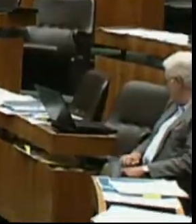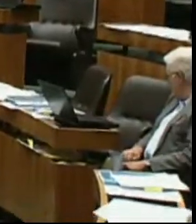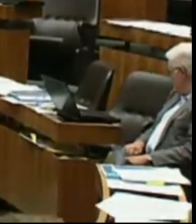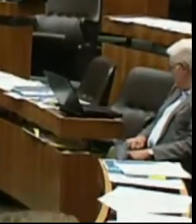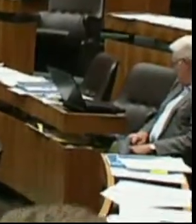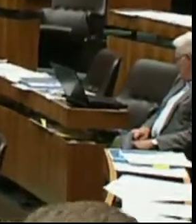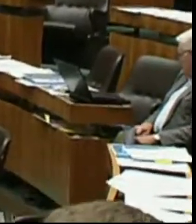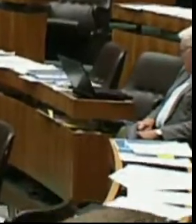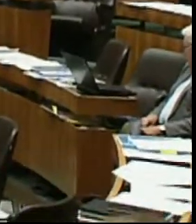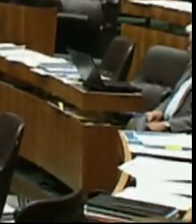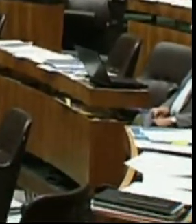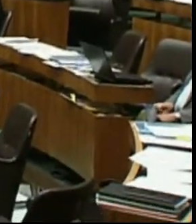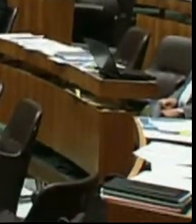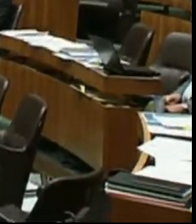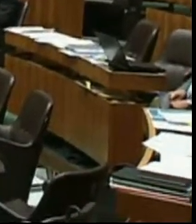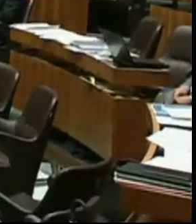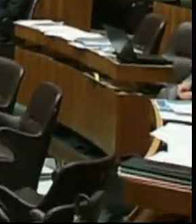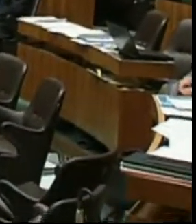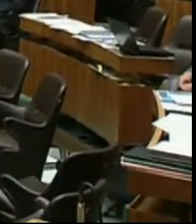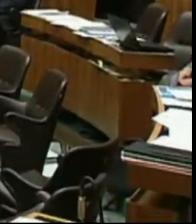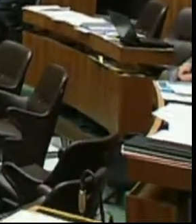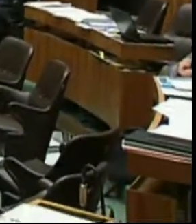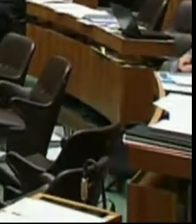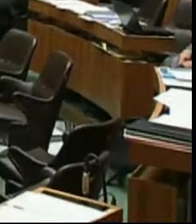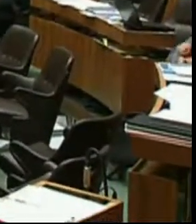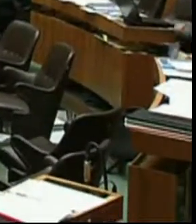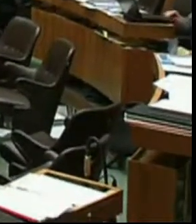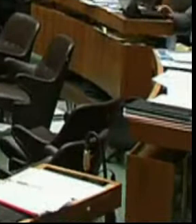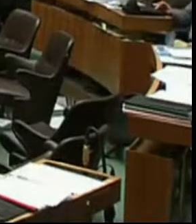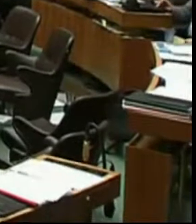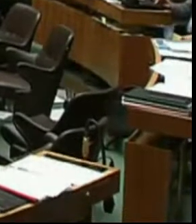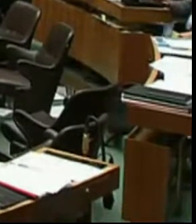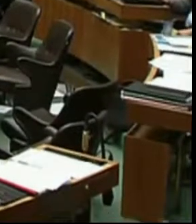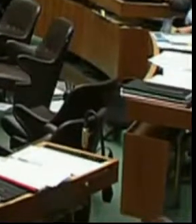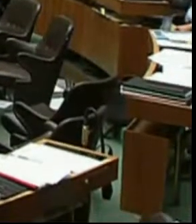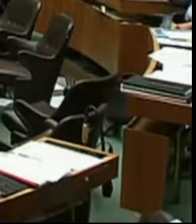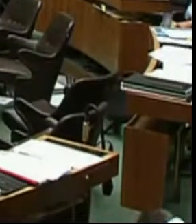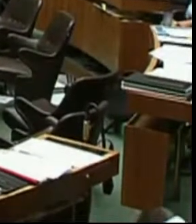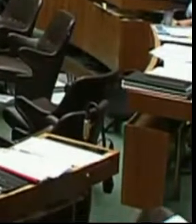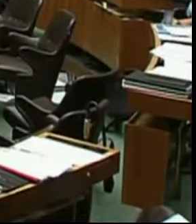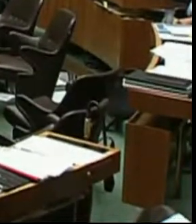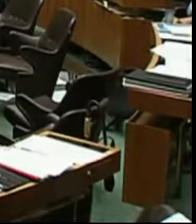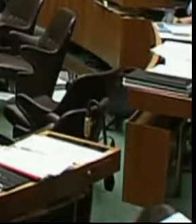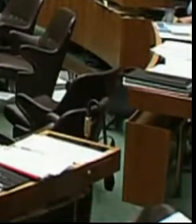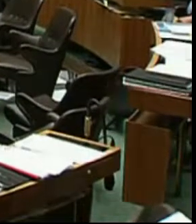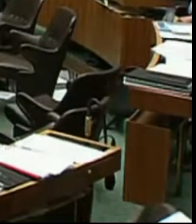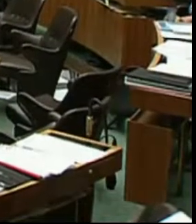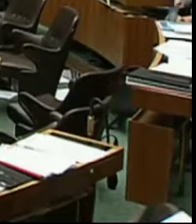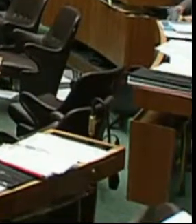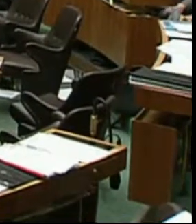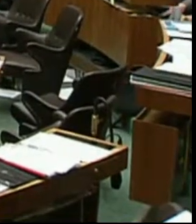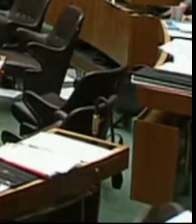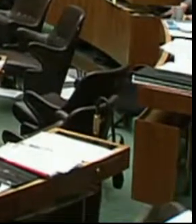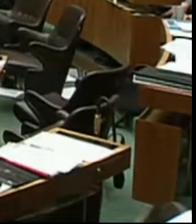die Strukturreformen fehlen. Markus Franz, Team Stronach hat das Wort. Wertes Präsidium, Hohes Haus. Der heilige Thomas